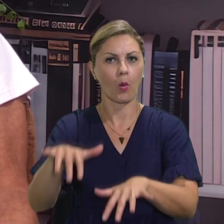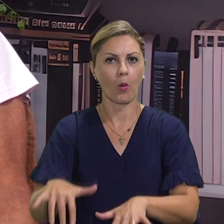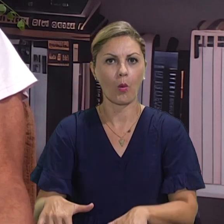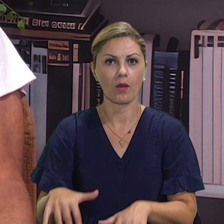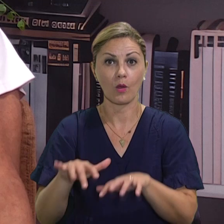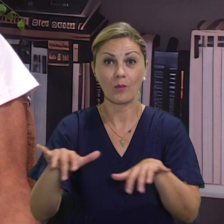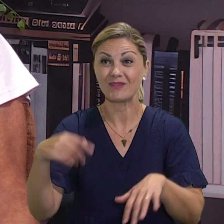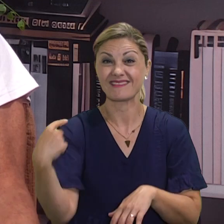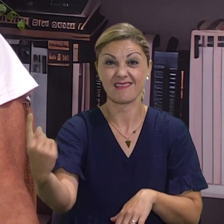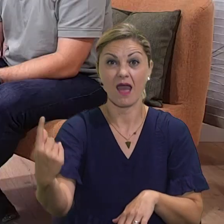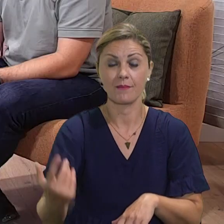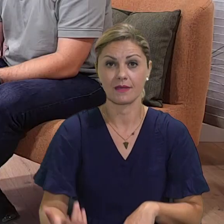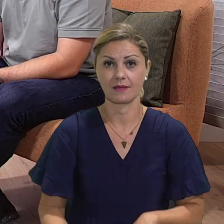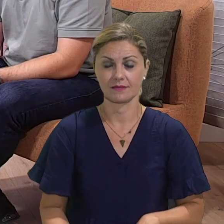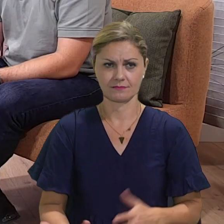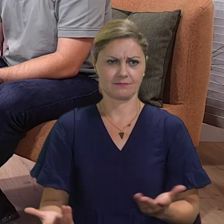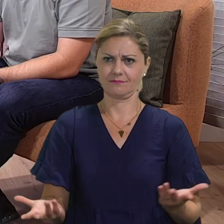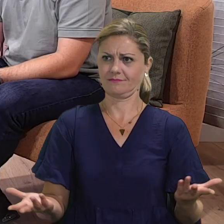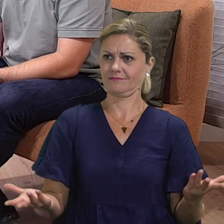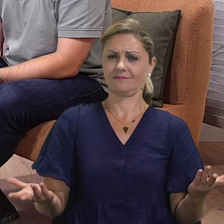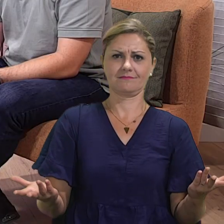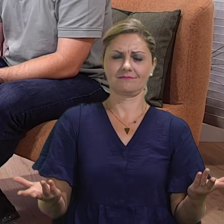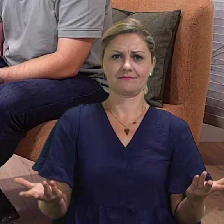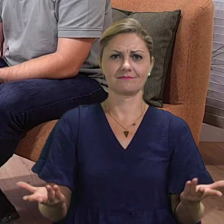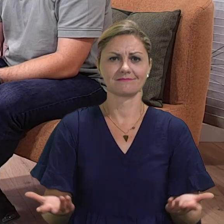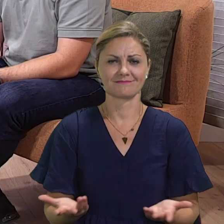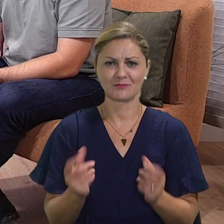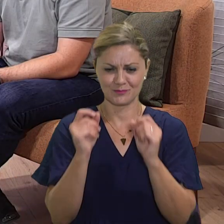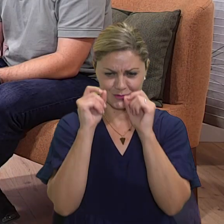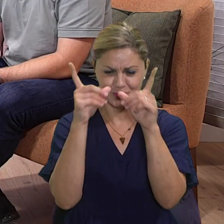može napisati diplomski rad zato što